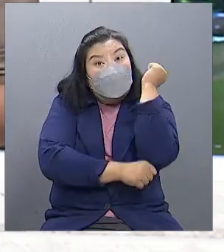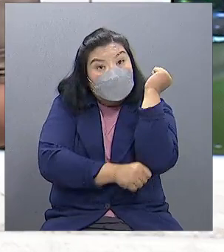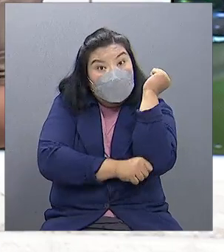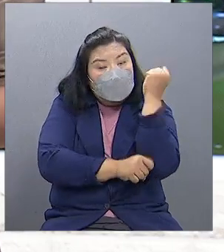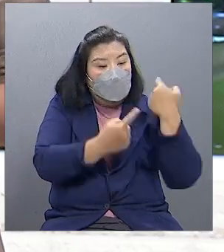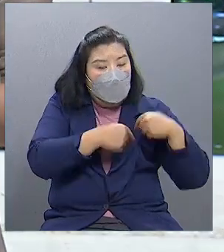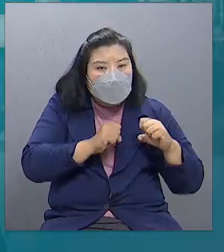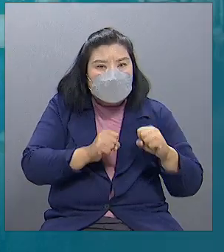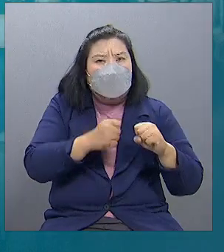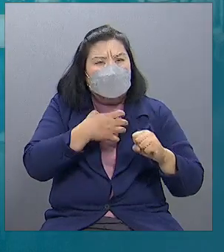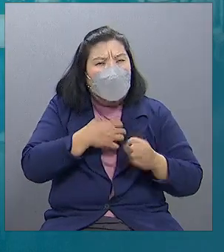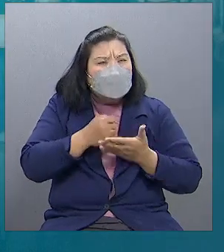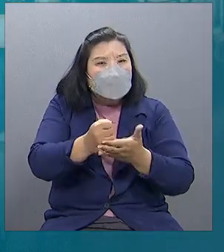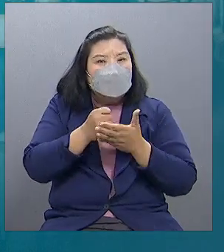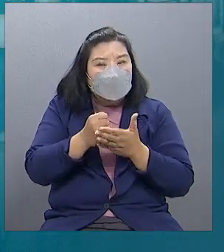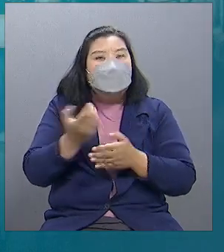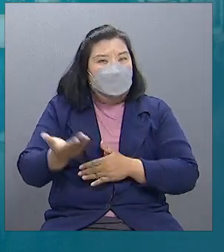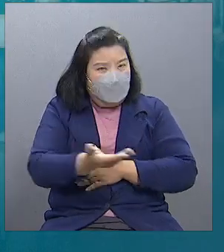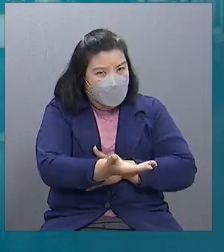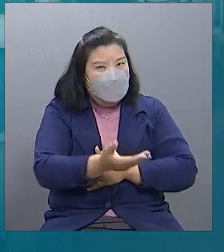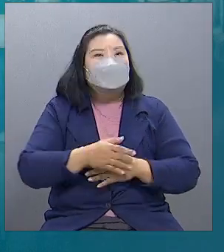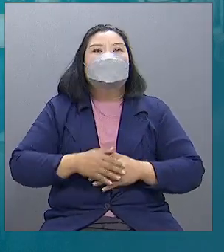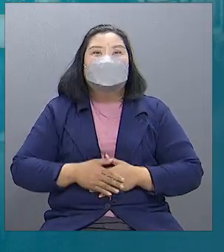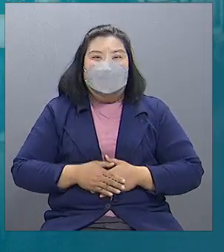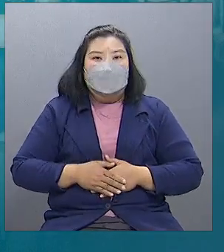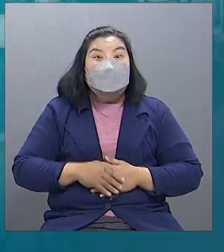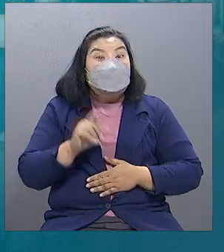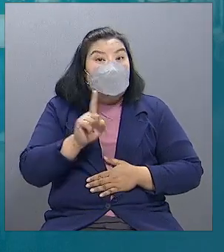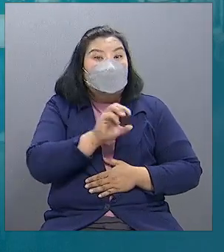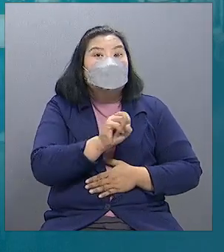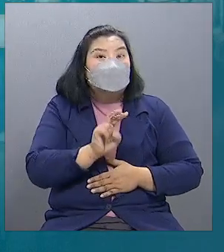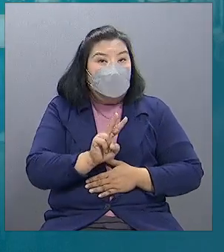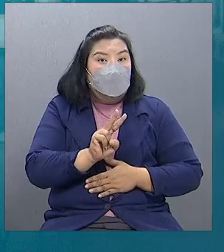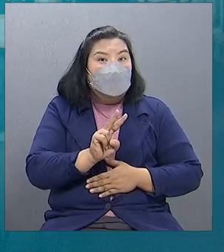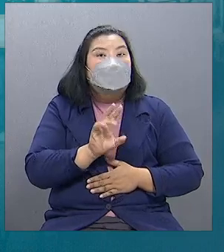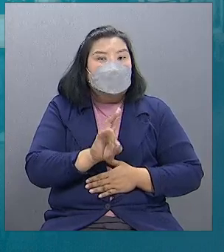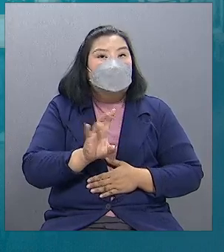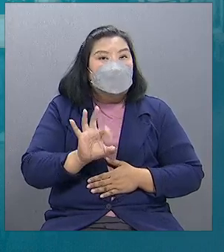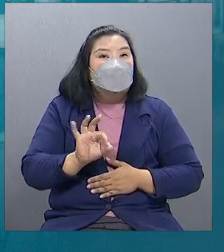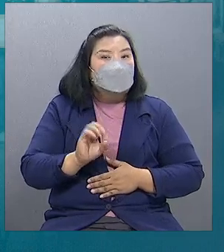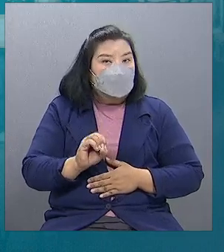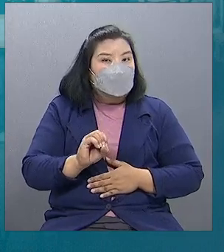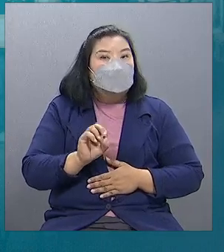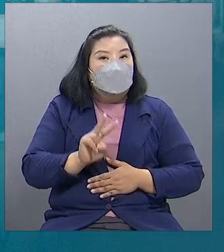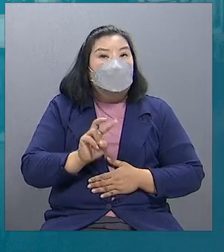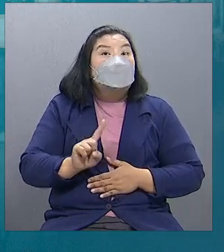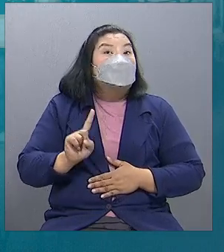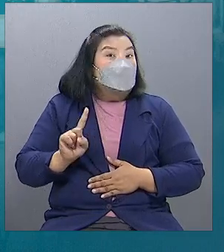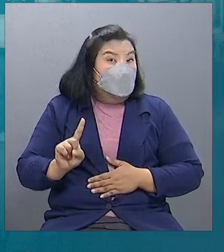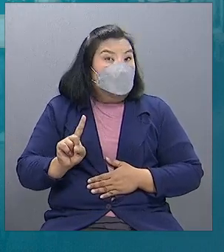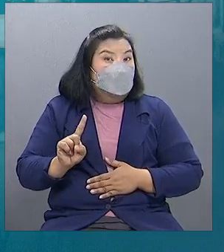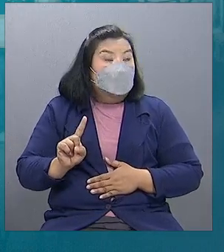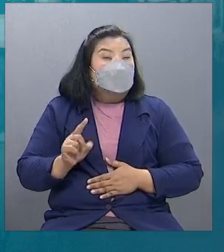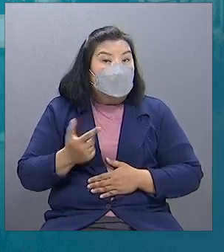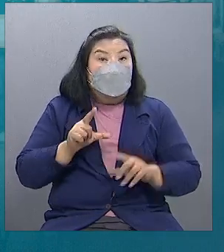์รวมถงลายได